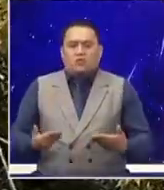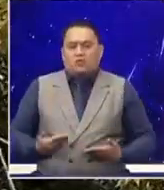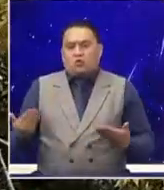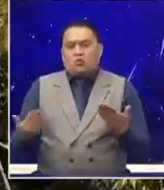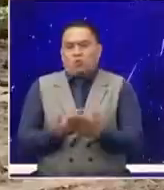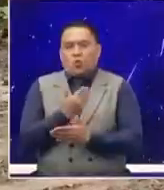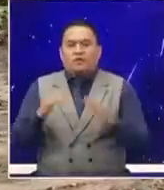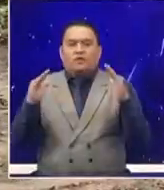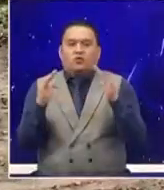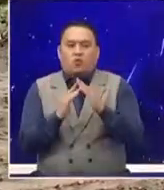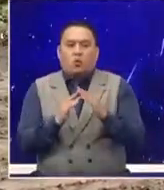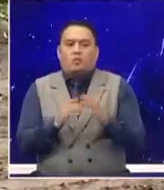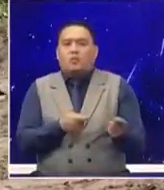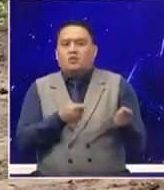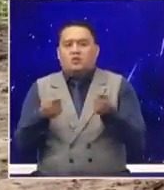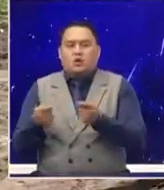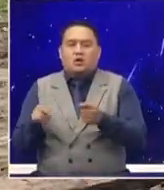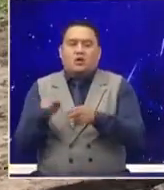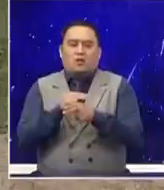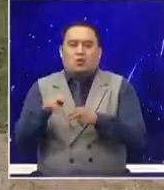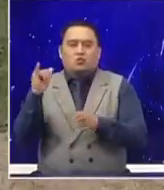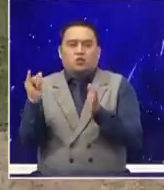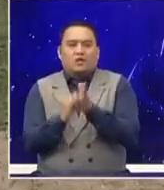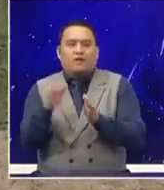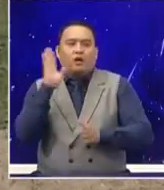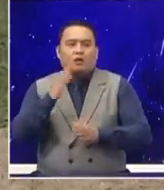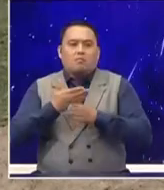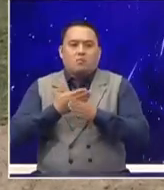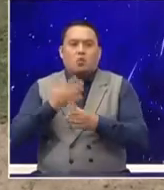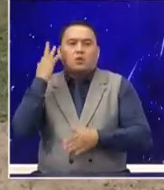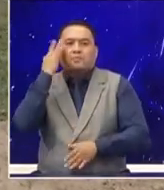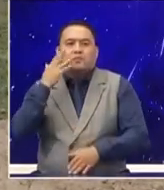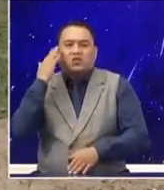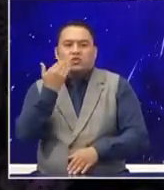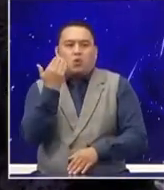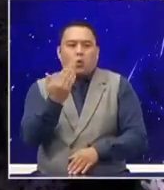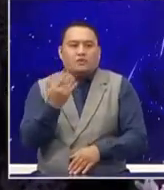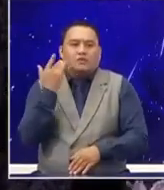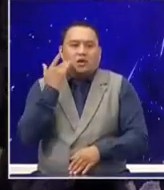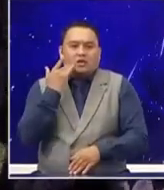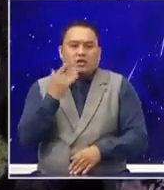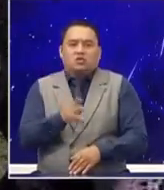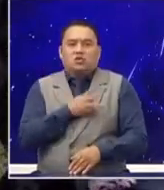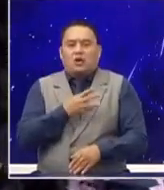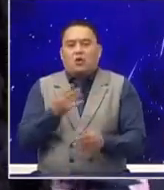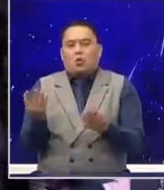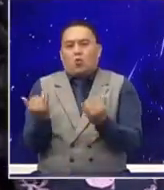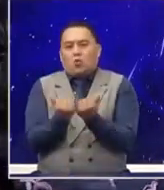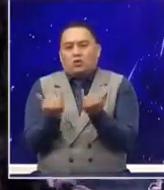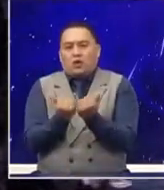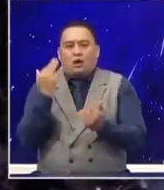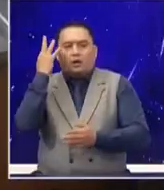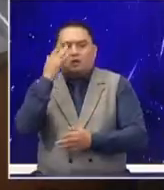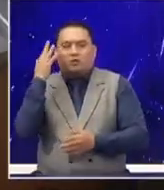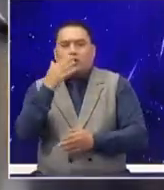новое для себя жилье. Сделали ремонт, провели воду. А те, кто помог исполниться их мечте, для них всегда самые желанные гости. А сбылась